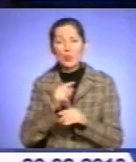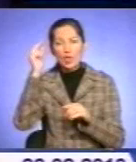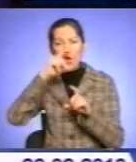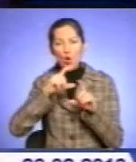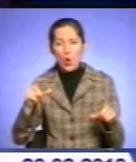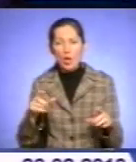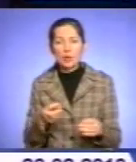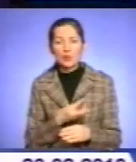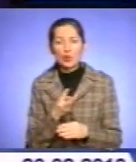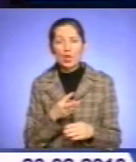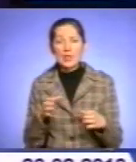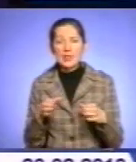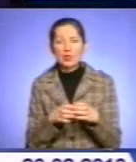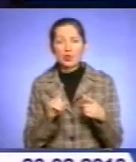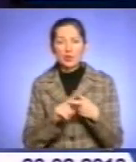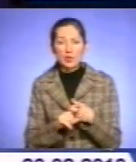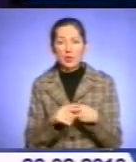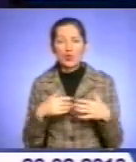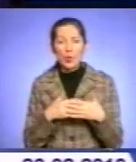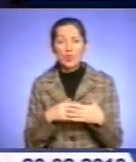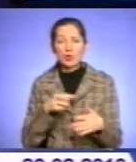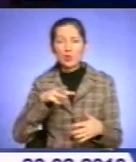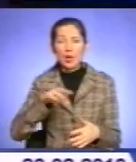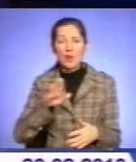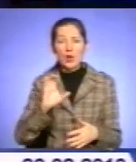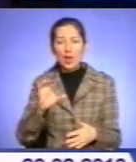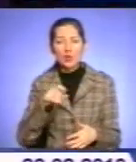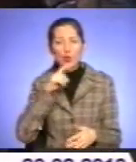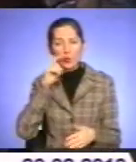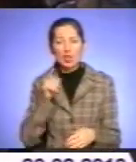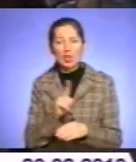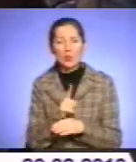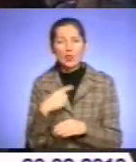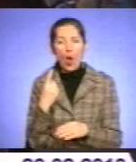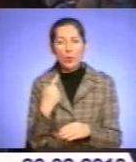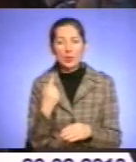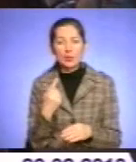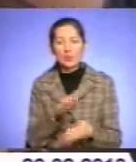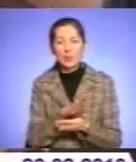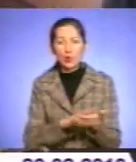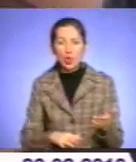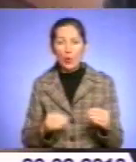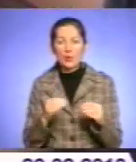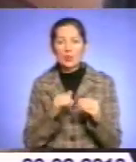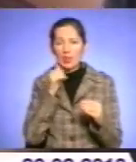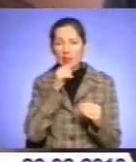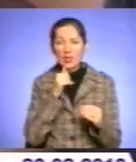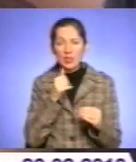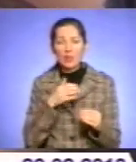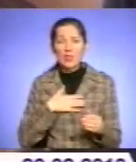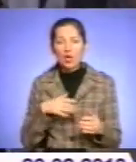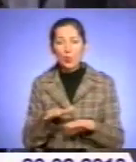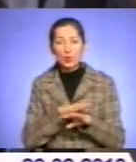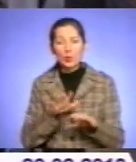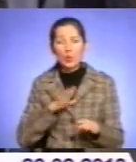Сюжет сектору зв'язків з громадськістю УМВС України в Тернопільській області. Протягом декількох десятиліть у нашому суспільстві панувала